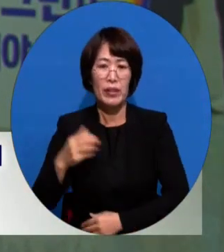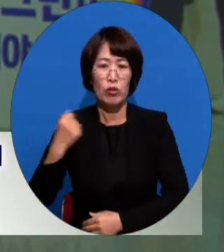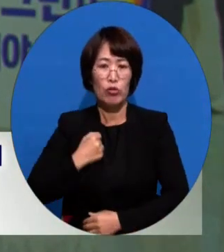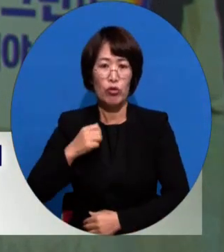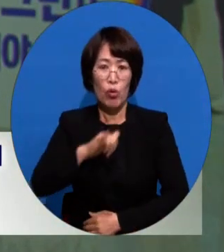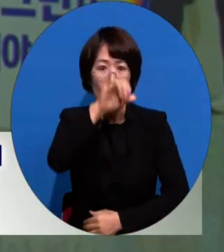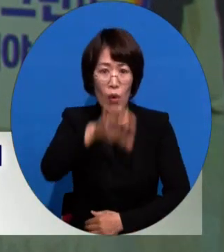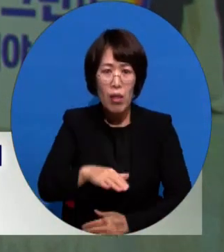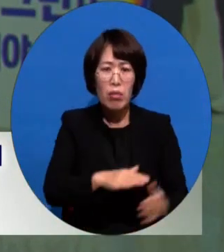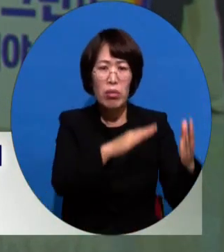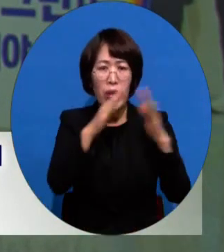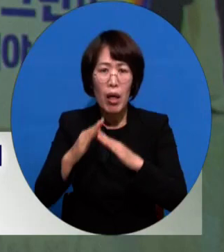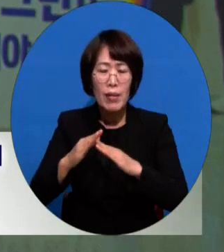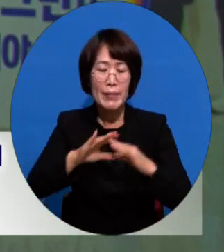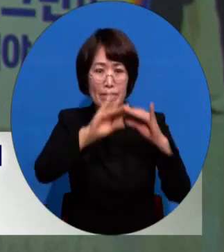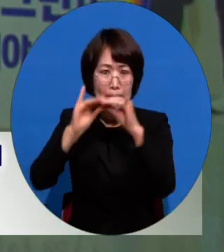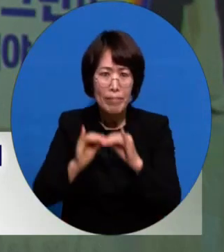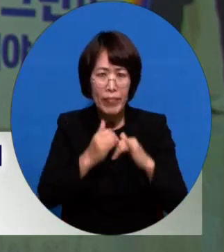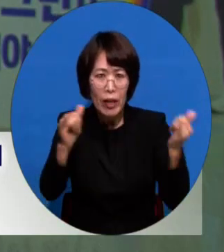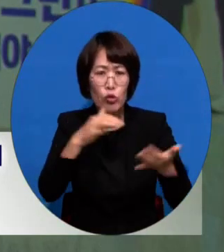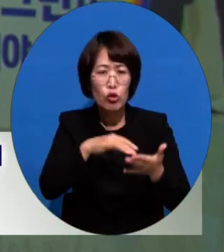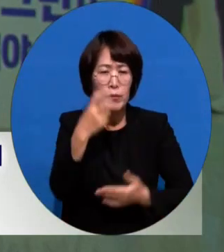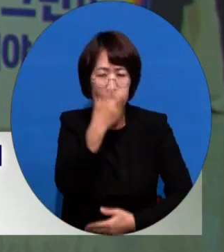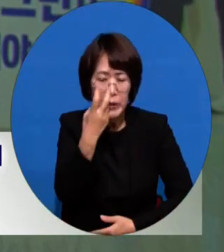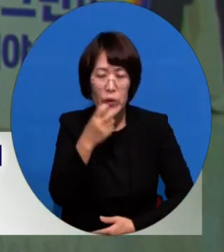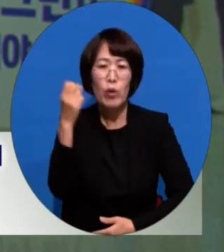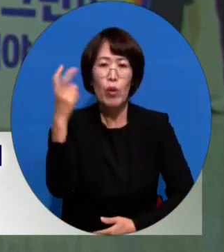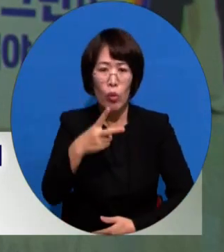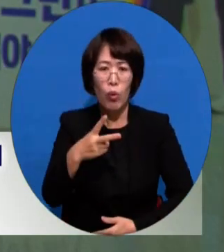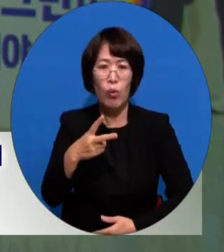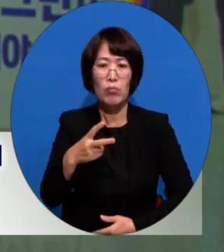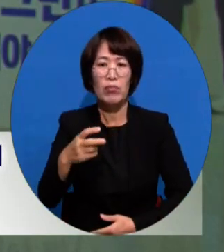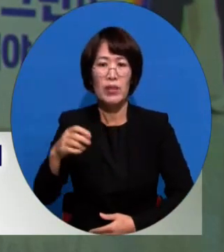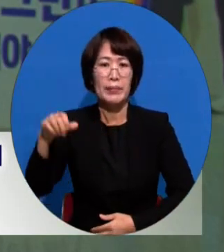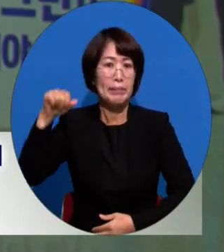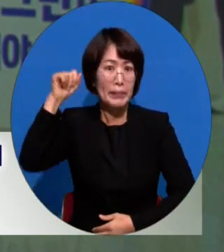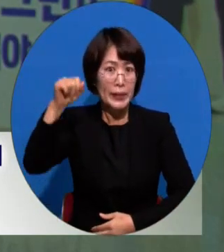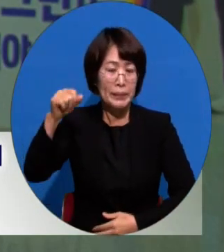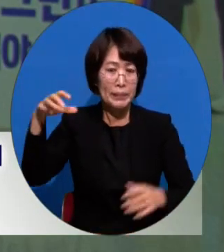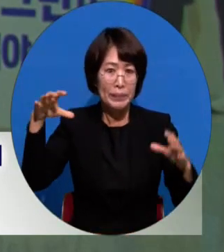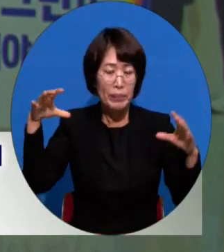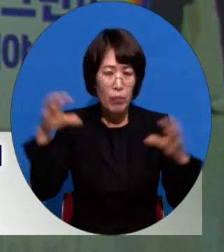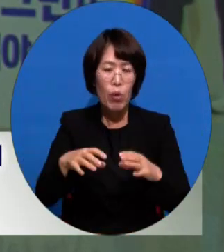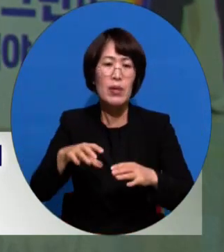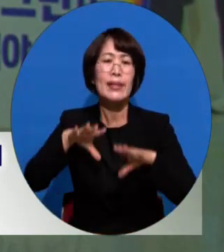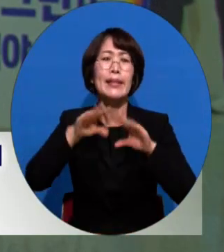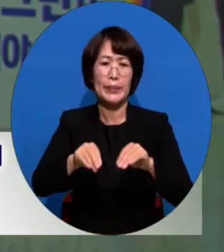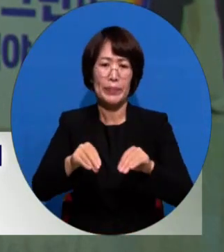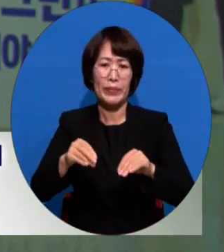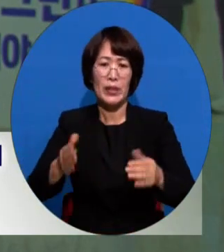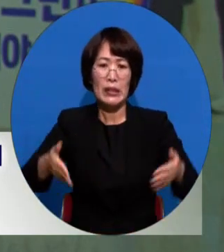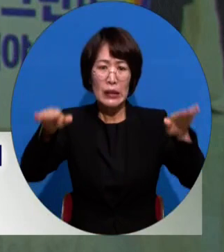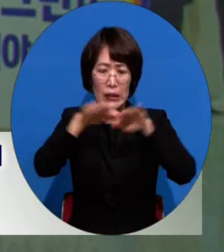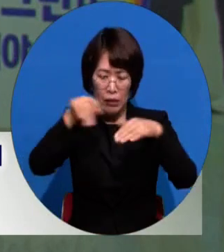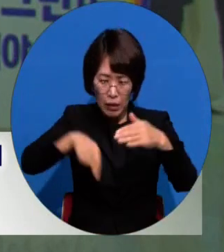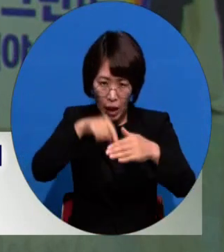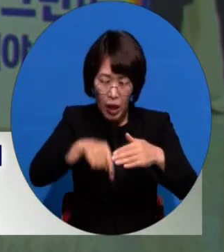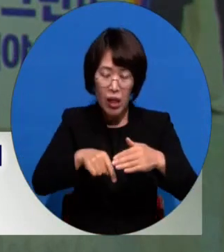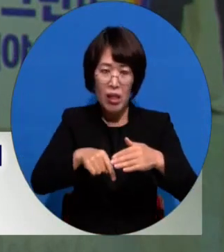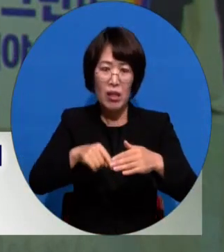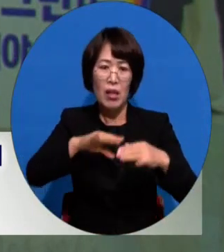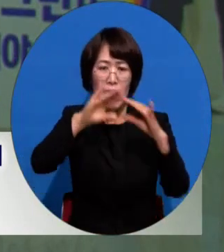무안 이전을 찬성하는 사람들을 파악하는가 하면 집회가 금지되어 있는 청사대에서의 군공항 이전 찬성